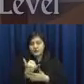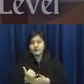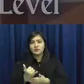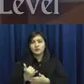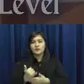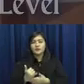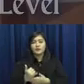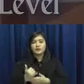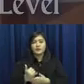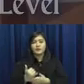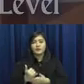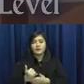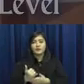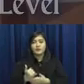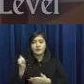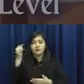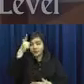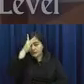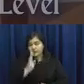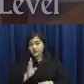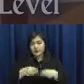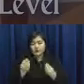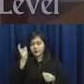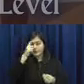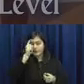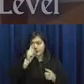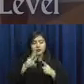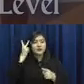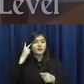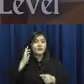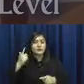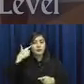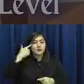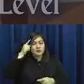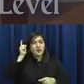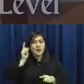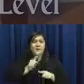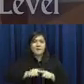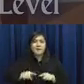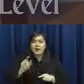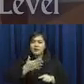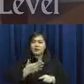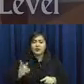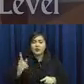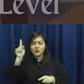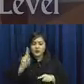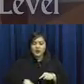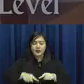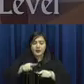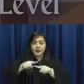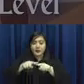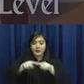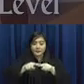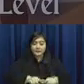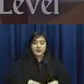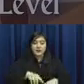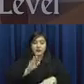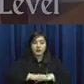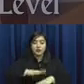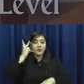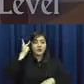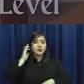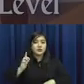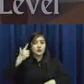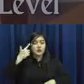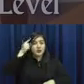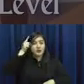But still, hindi pwedeng iiwan mo sa pastor yan. You see? Sabi nga dito ni Magdang, maganda to eh. Kawawa naman ang